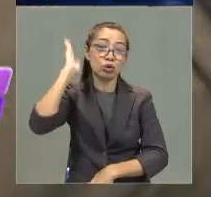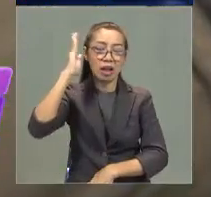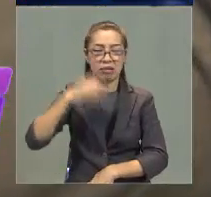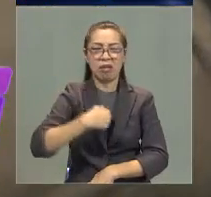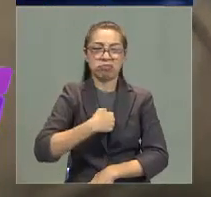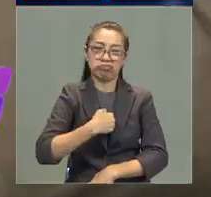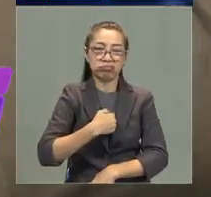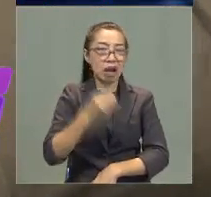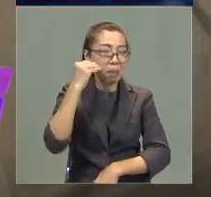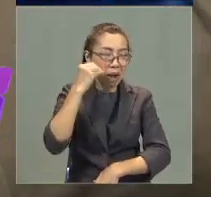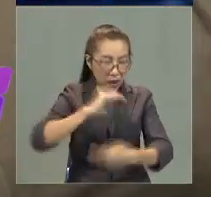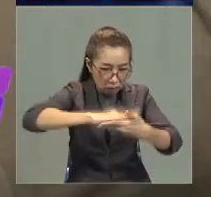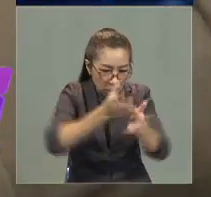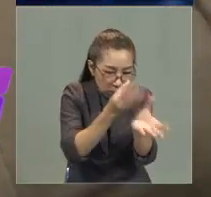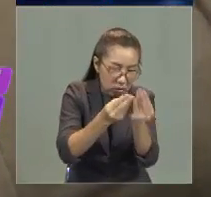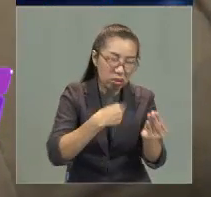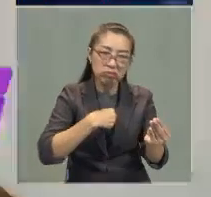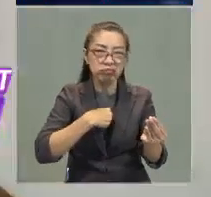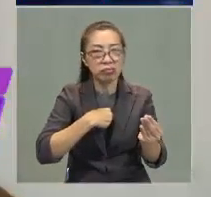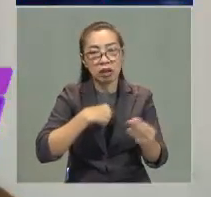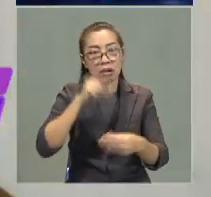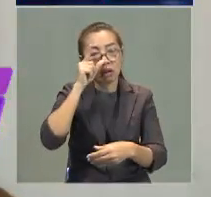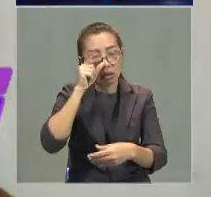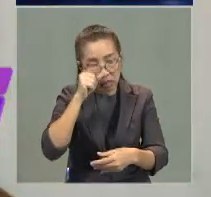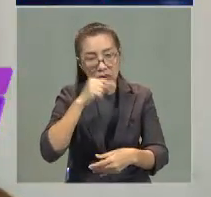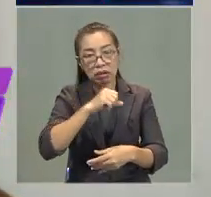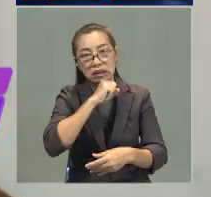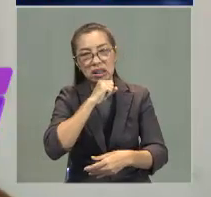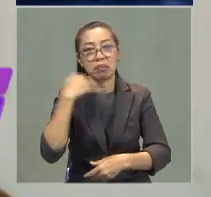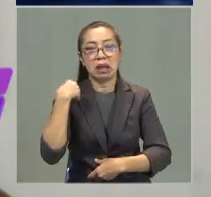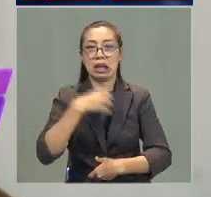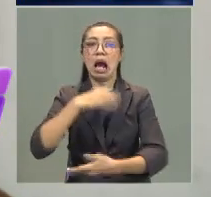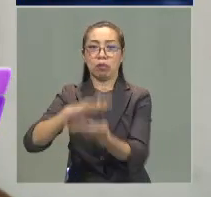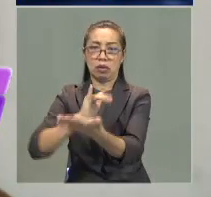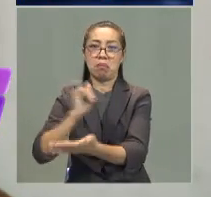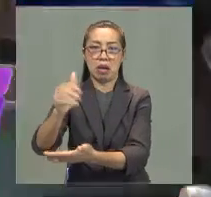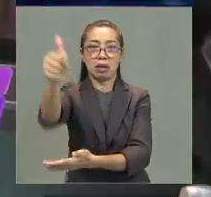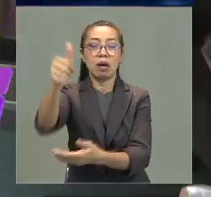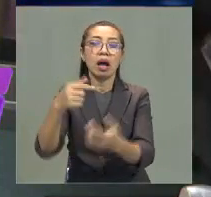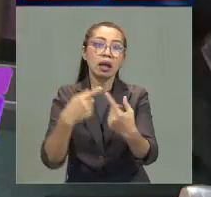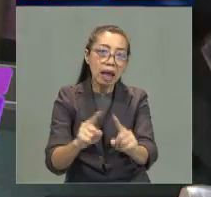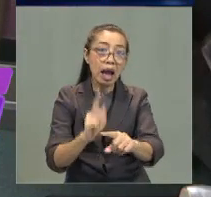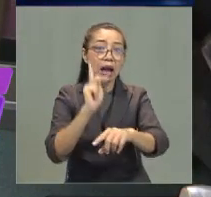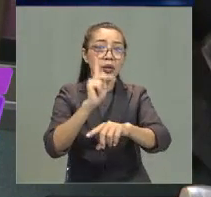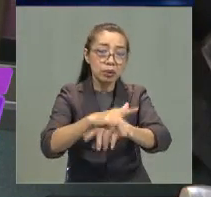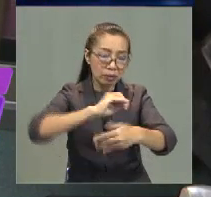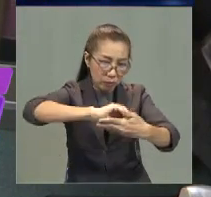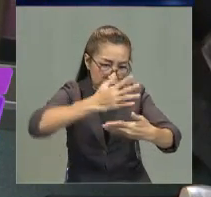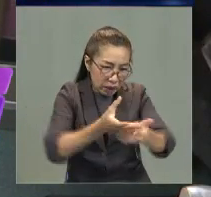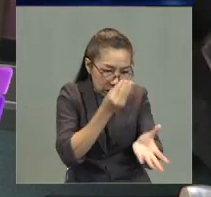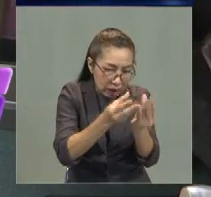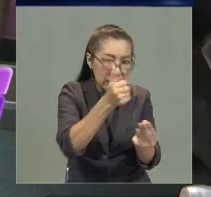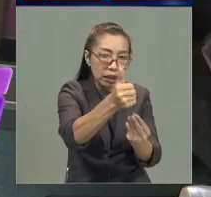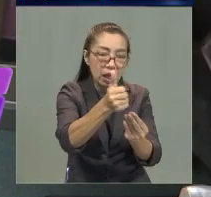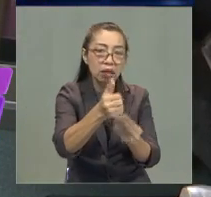ปเรียนที่โรงเรียนมากกว่าเพราะเรียนออนไลน์เนี่ยทำให้ง่วงแล้วก็ขี้เกียจเรียนบ้างแต่เรียนออนไลน์ก็ดีตรงที่ไม่